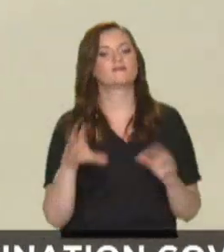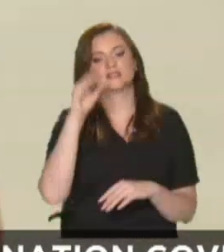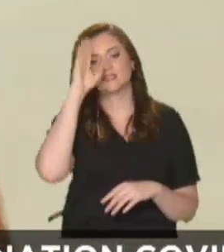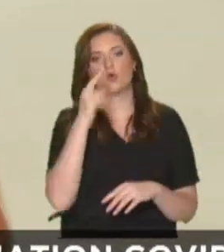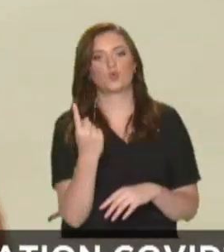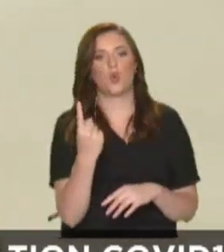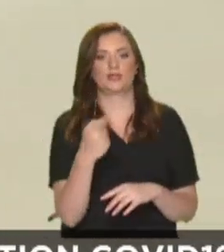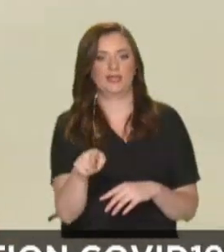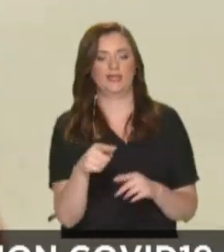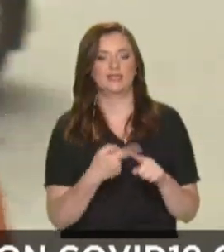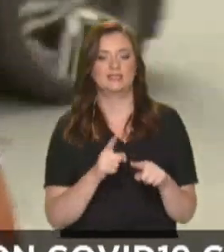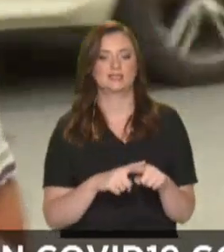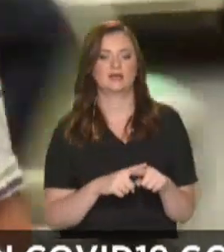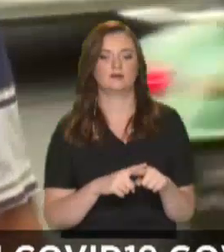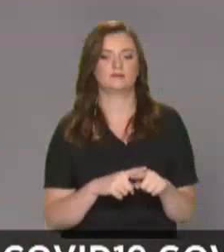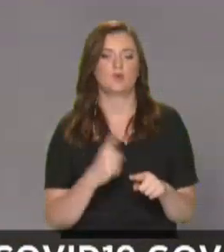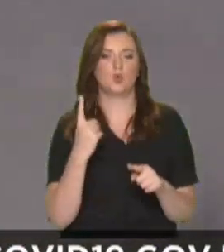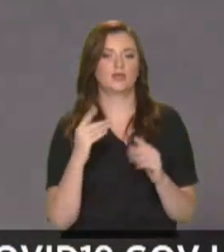цей. Один будиночок.